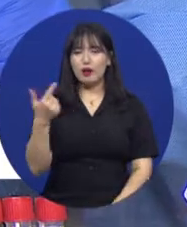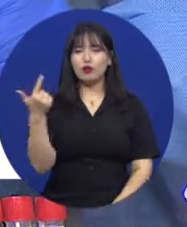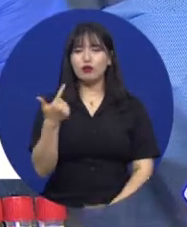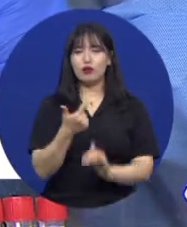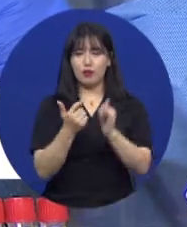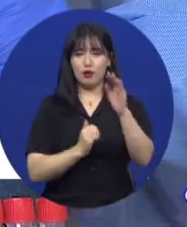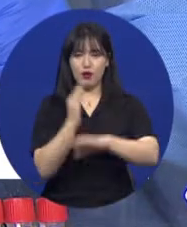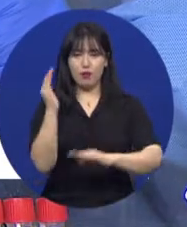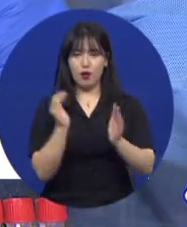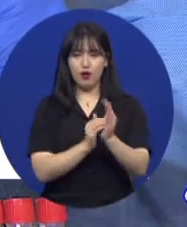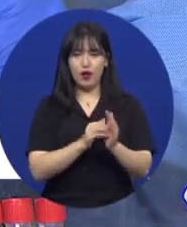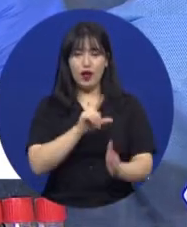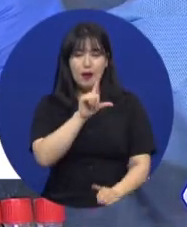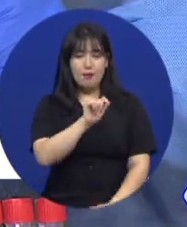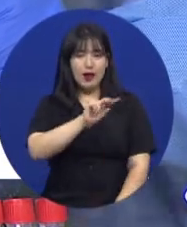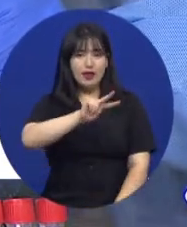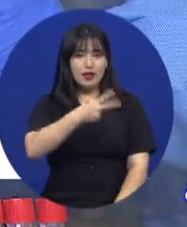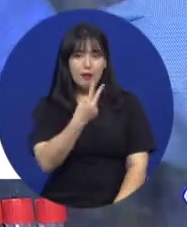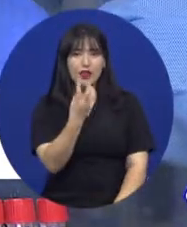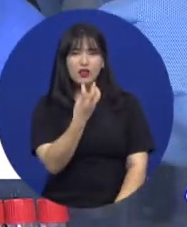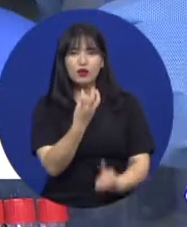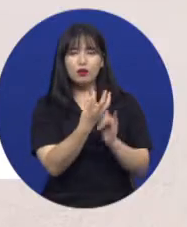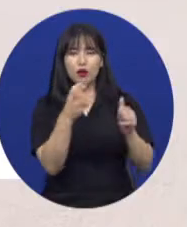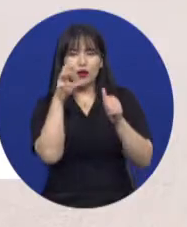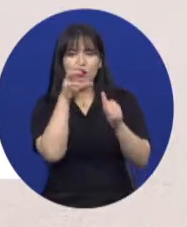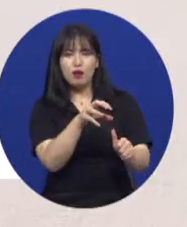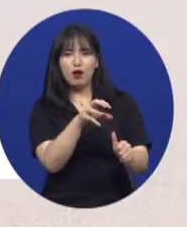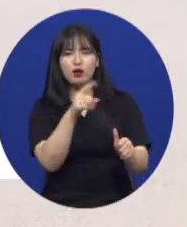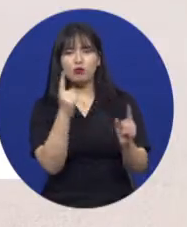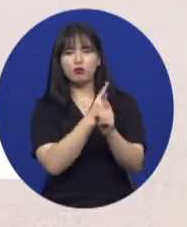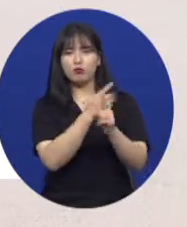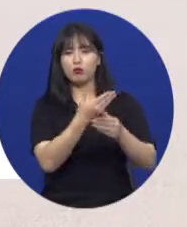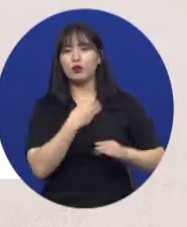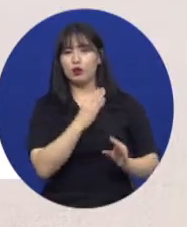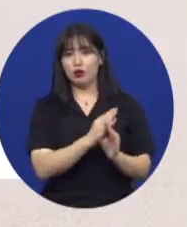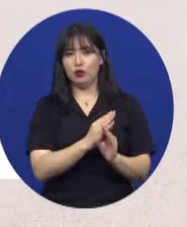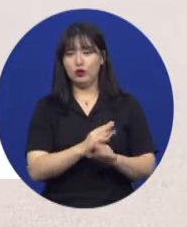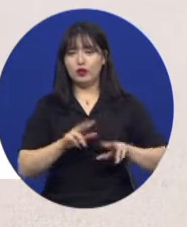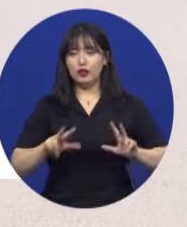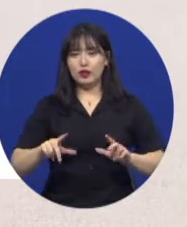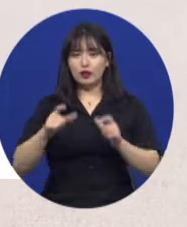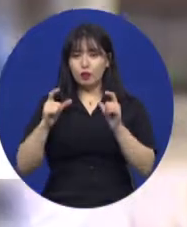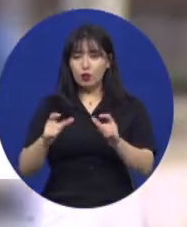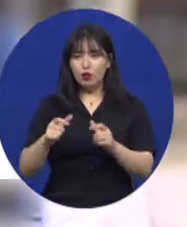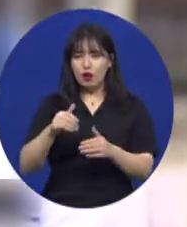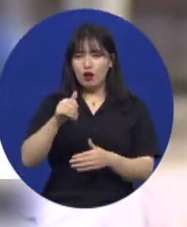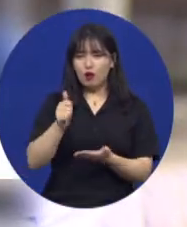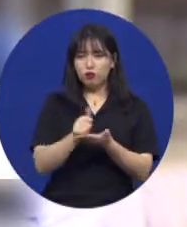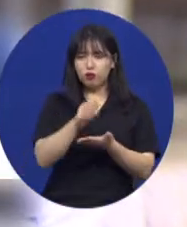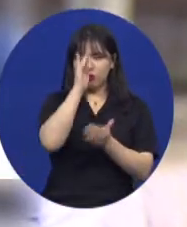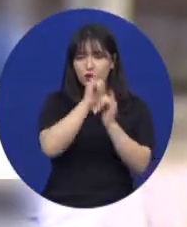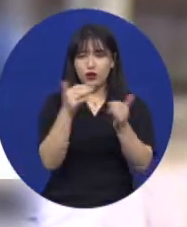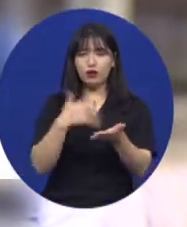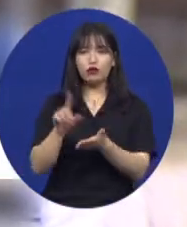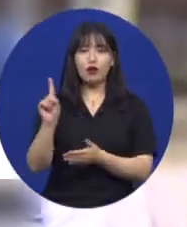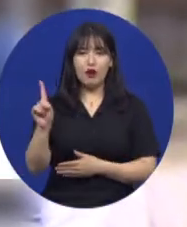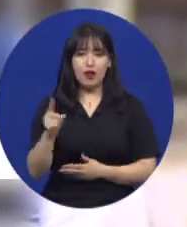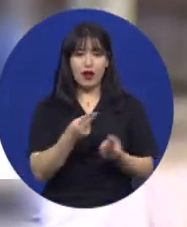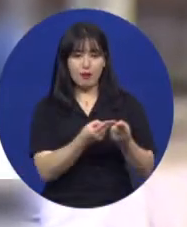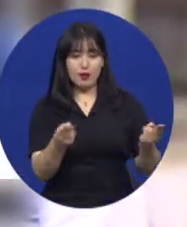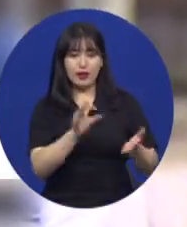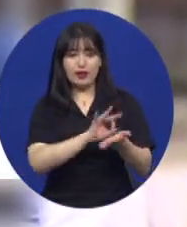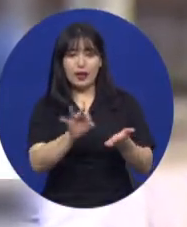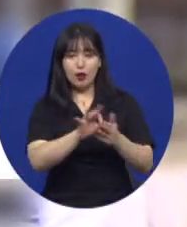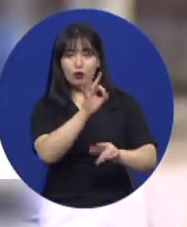넘어섰고 10,200 30명이 격리 치료 중입니다 현재도 4위 중 중 한 잔은 한 명 병상 가동률은